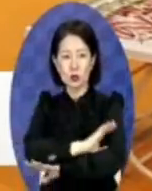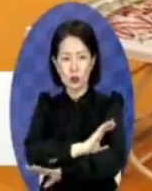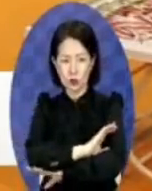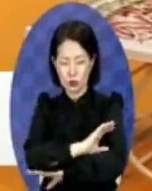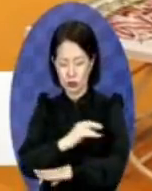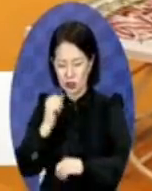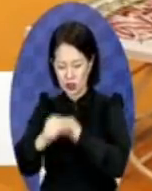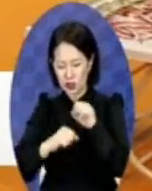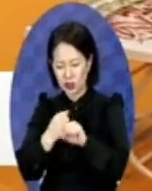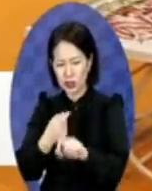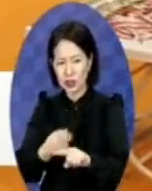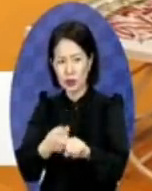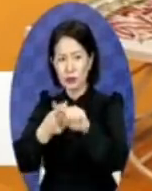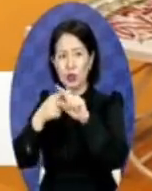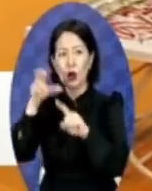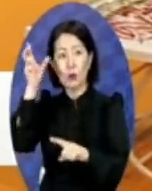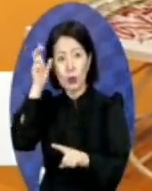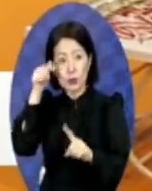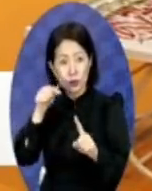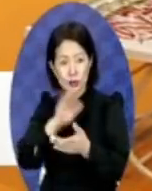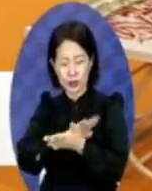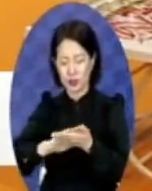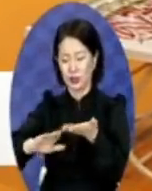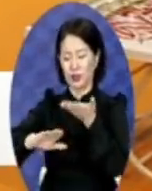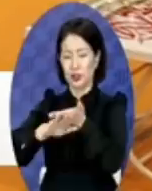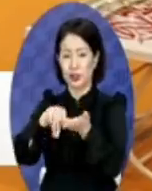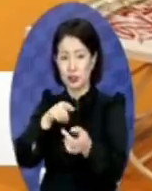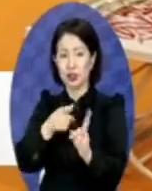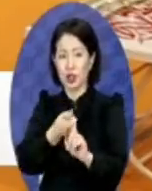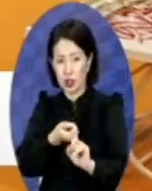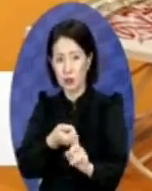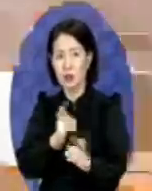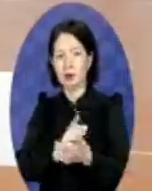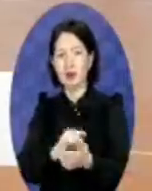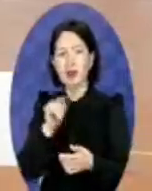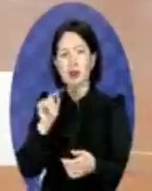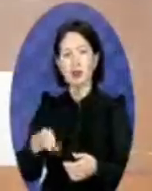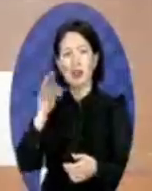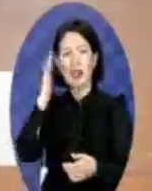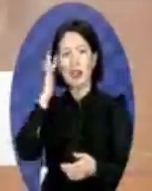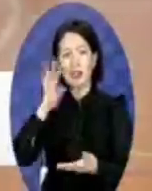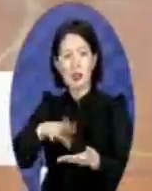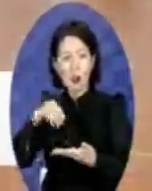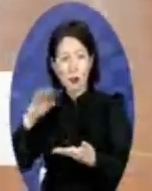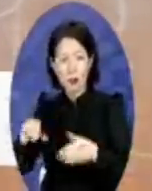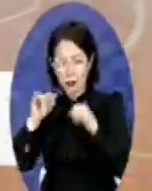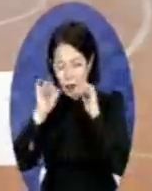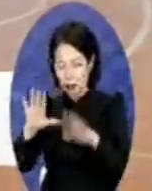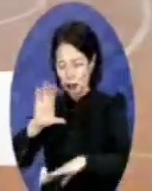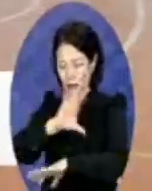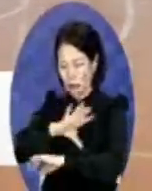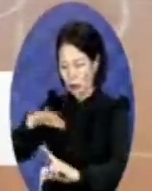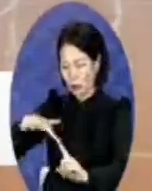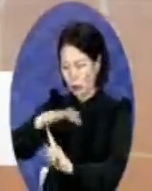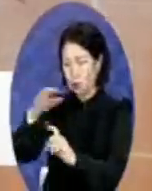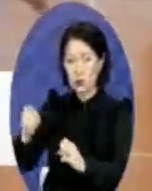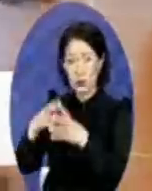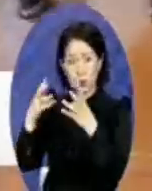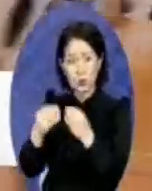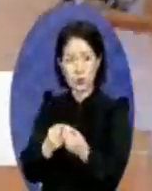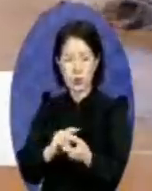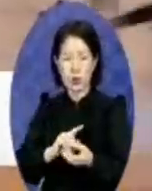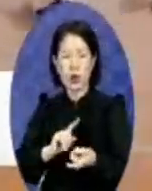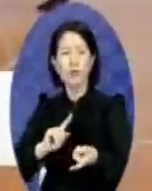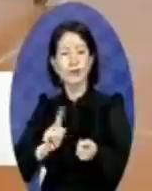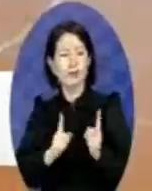эрс нэмэгдсэн нь боловсролын салбарын шинжилгээтэй шууд хамааралтай байна. Түүнчлэн гадаад оюутнуудад ээлтэй сургалтын орчныг бий болгох, хөрөөх чадар